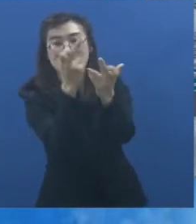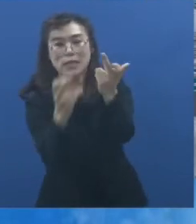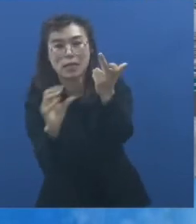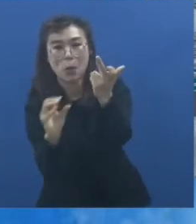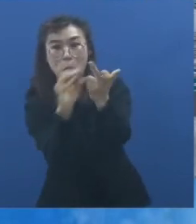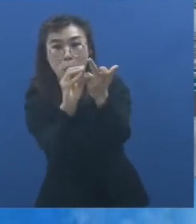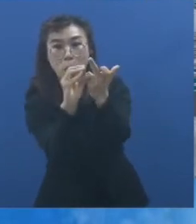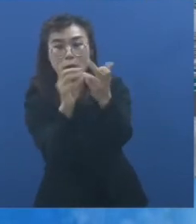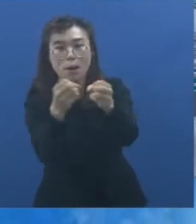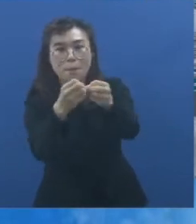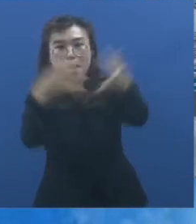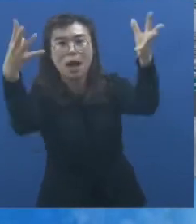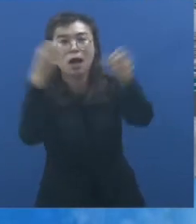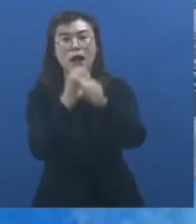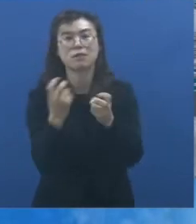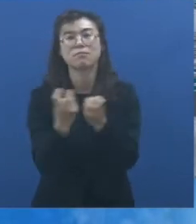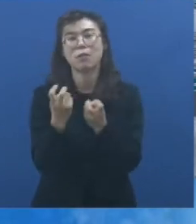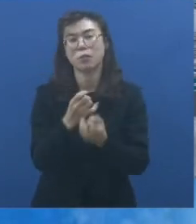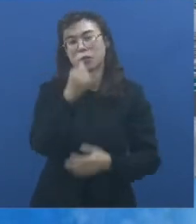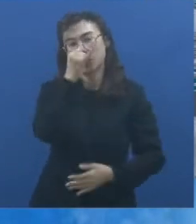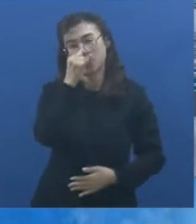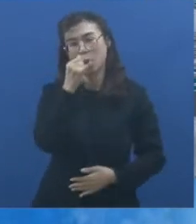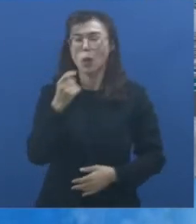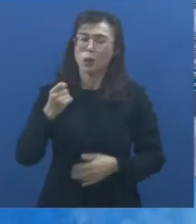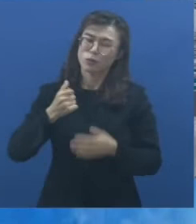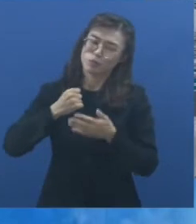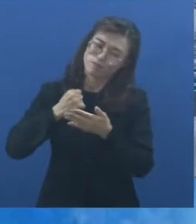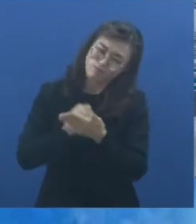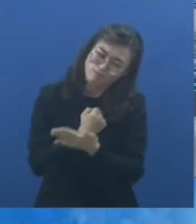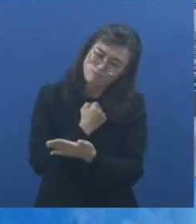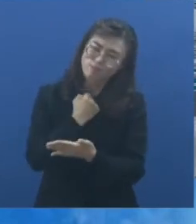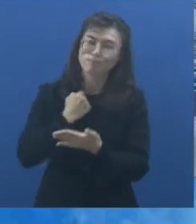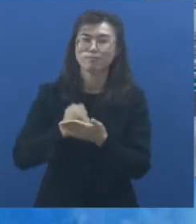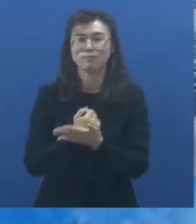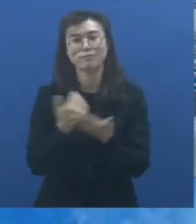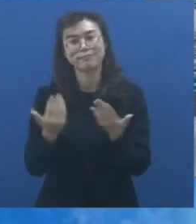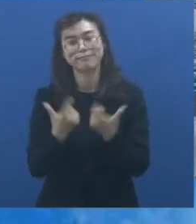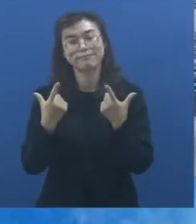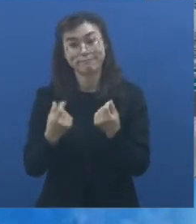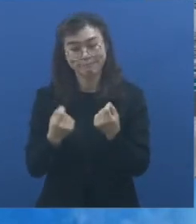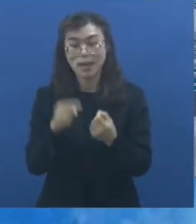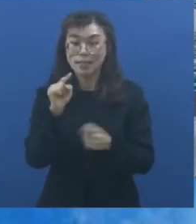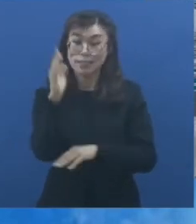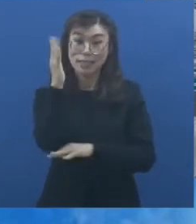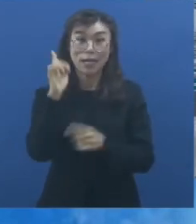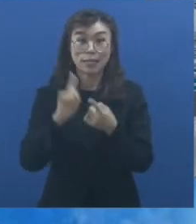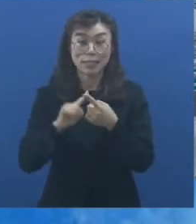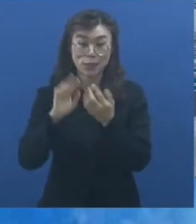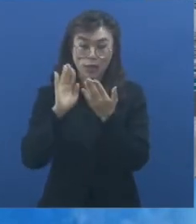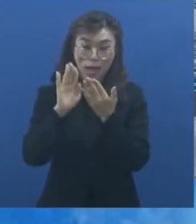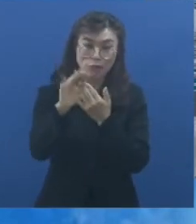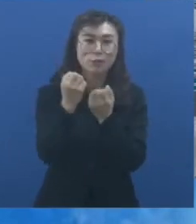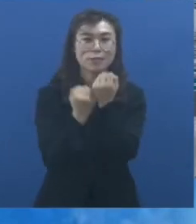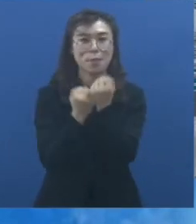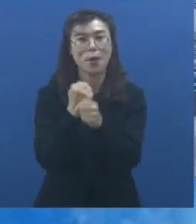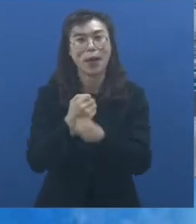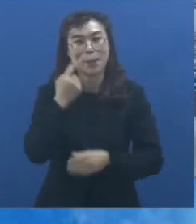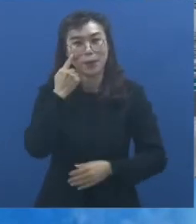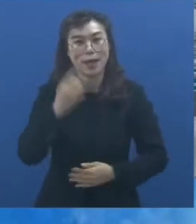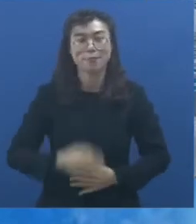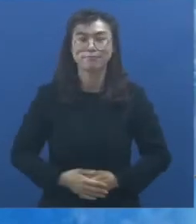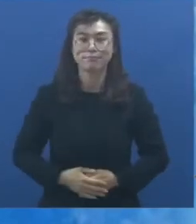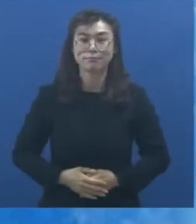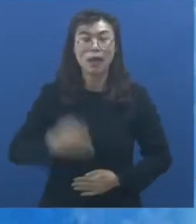터 택이 로 해요 아 그것 좀 슬프죠 그죠 여러가지 나중에 다시 보고 의해서 얘기해 볼게요 자 우리나라의 롯의 빙 선이